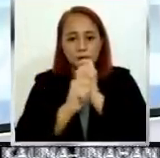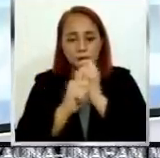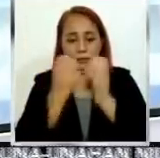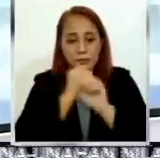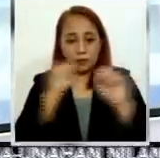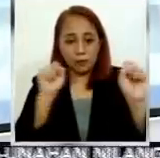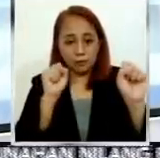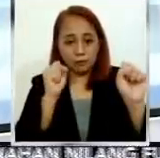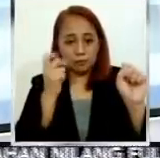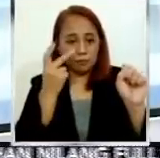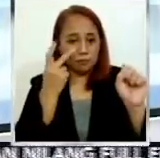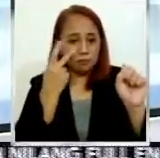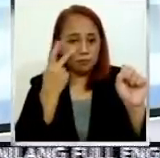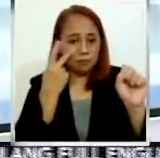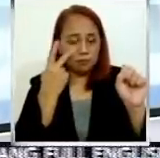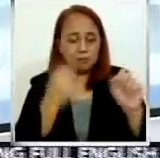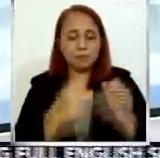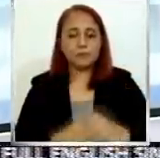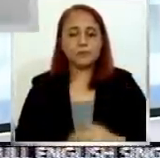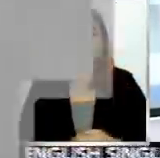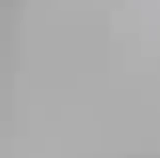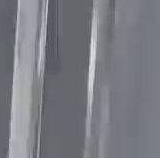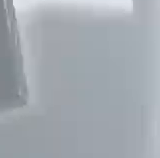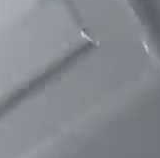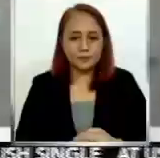disgrasya sa kalsada tinutukan ni Jamie Santos.